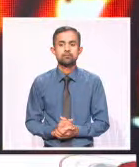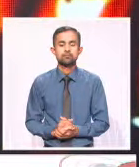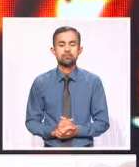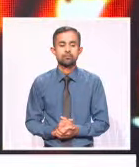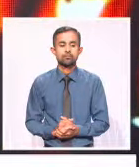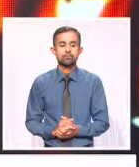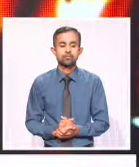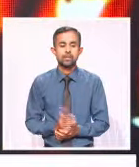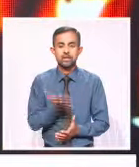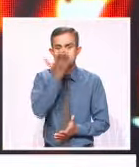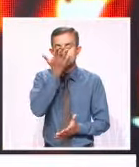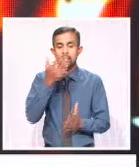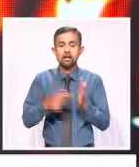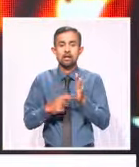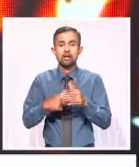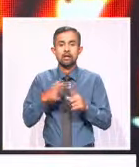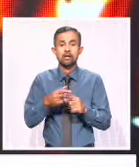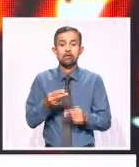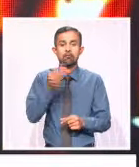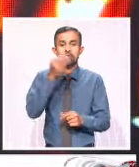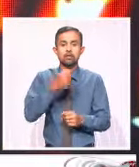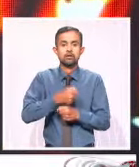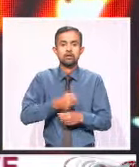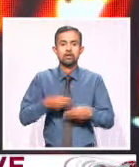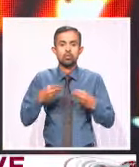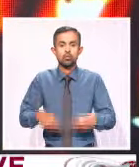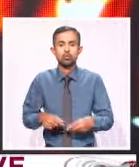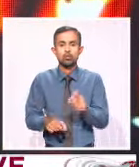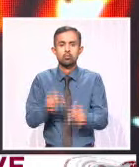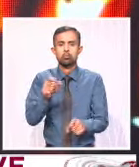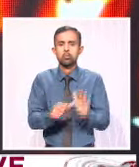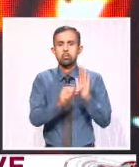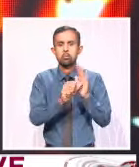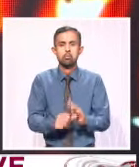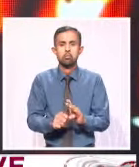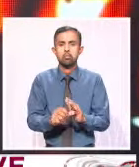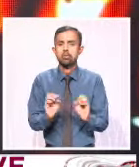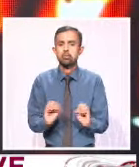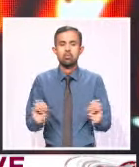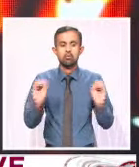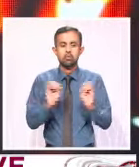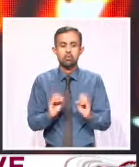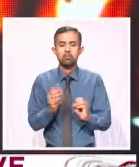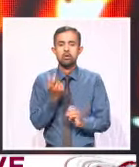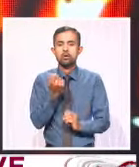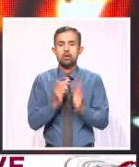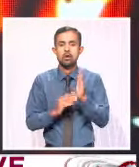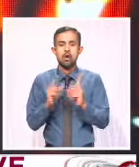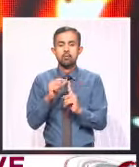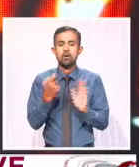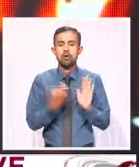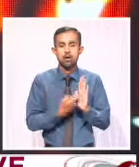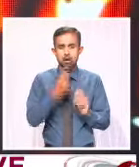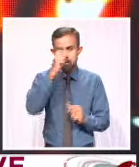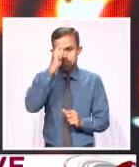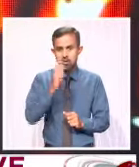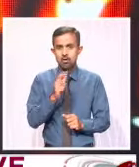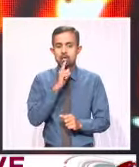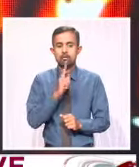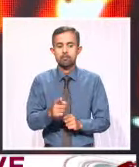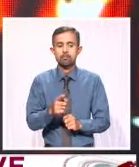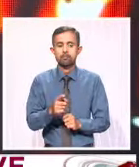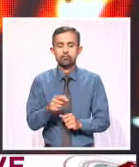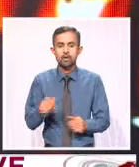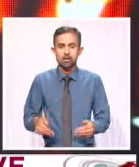සීනි ආනයන බදු වැඩි කිරීමෙන් රජයට පාඩුවක් හෝ පාරිභෝගිකයින්ට අවාසියක් හෝ සිදුවී නොමැති බව මුදල් රාජ්‍ය මාත්‍ය රංජිත් සීමලාපිටිය මහතා